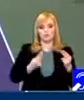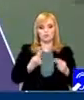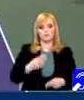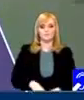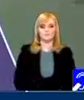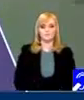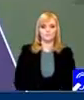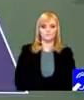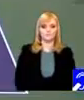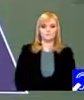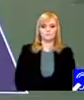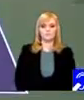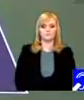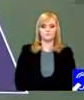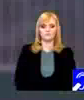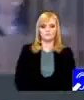Miami.